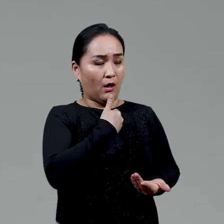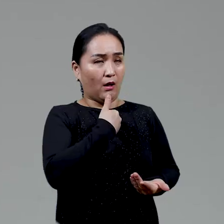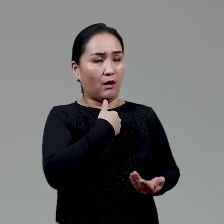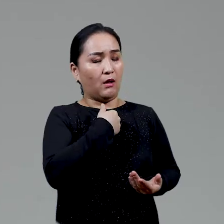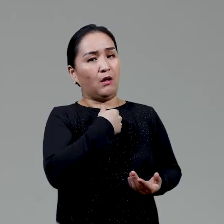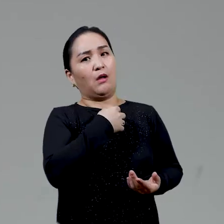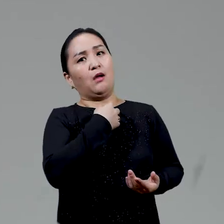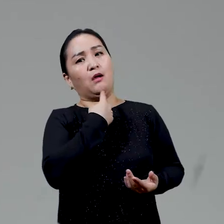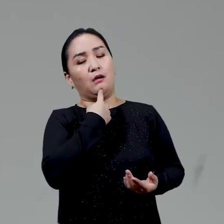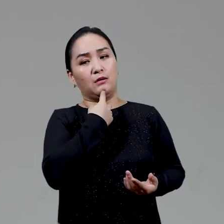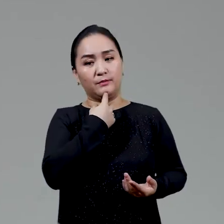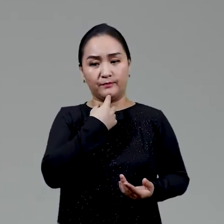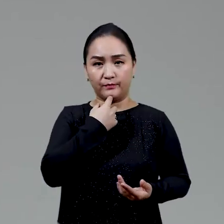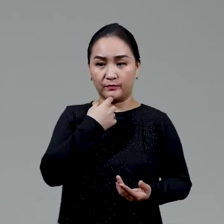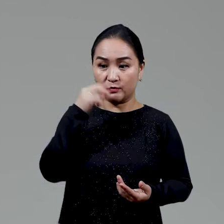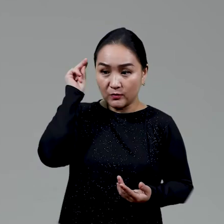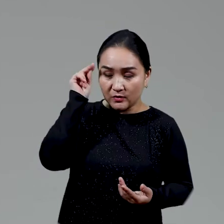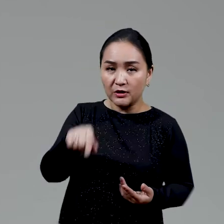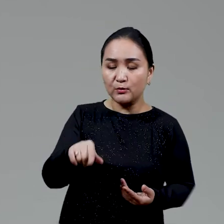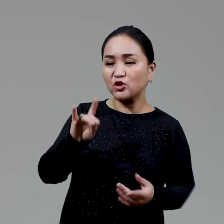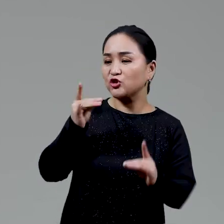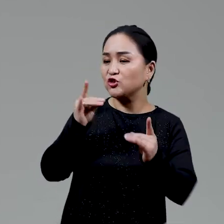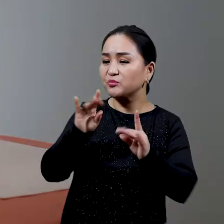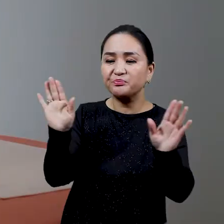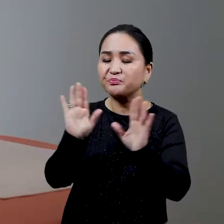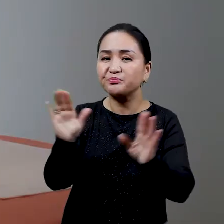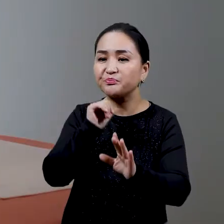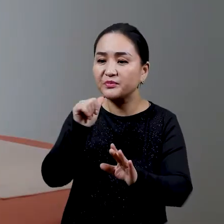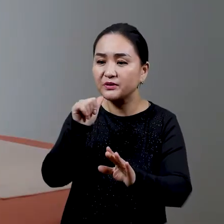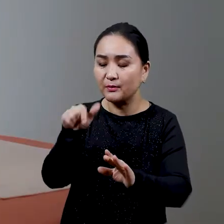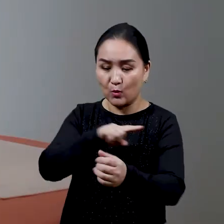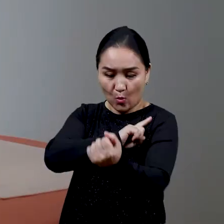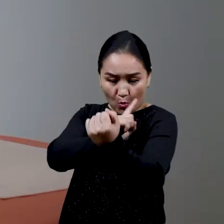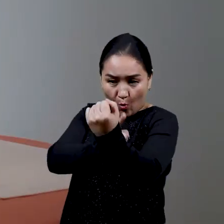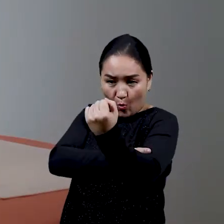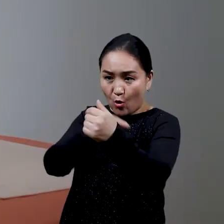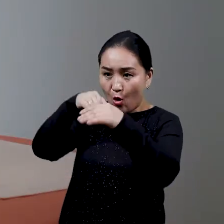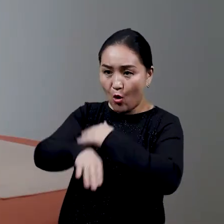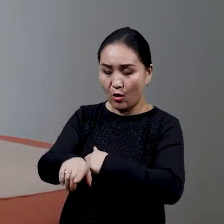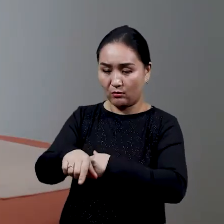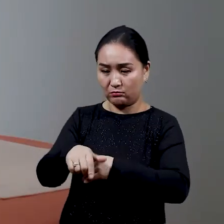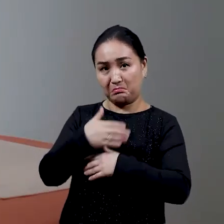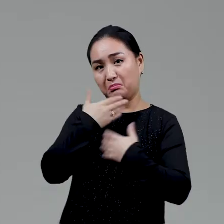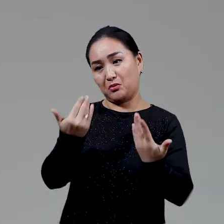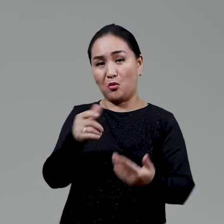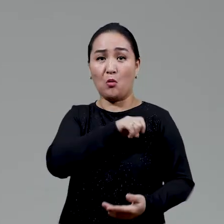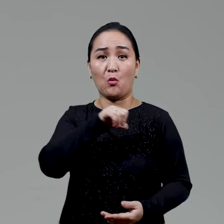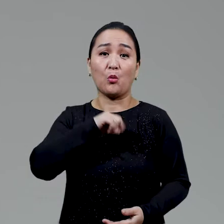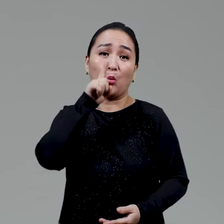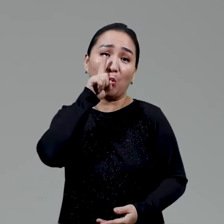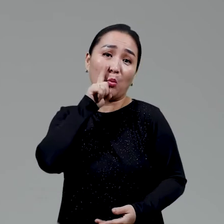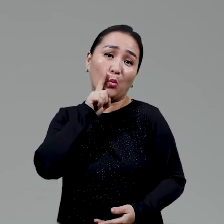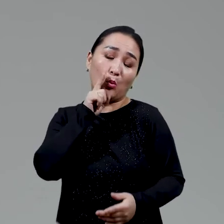юм. Сурагчаа ийм юмар тоглож болдоггүй юм аа. Чамд хүч хэрэглэсэн ямар ч шинж тэмдэг алга